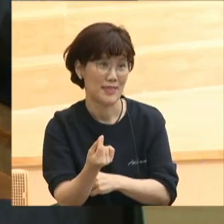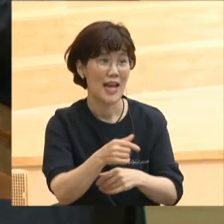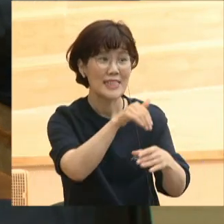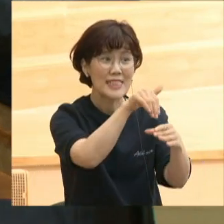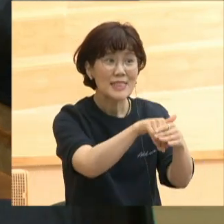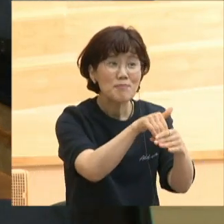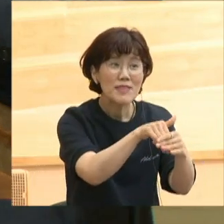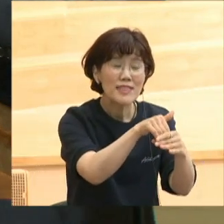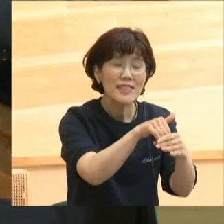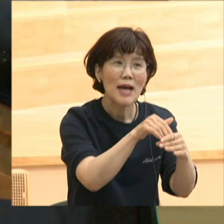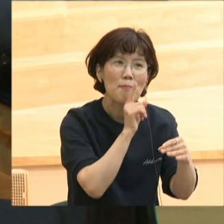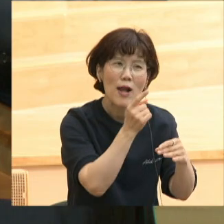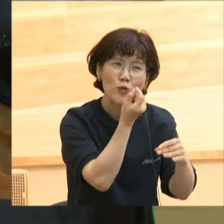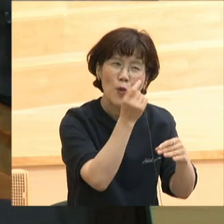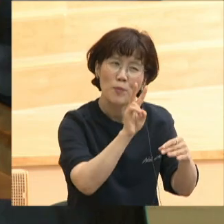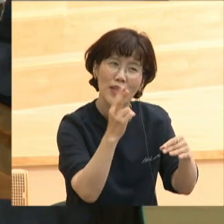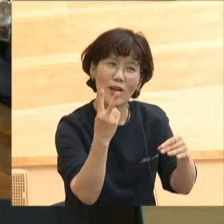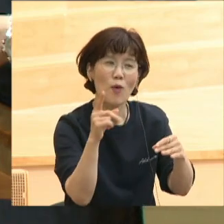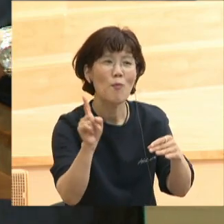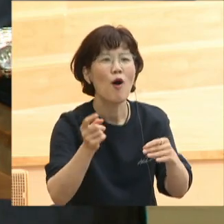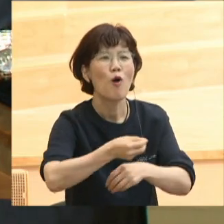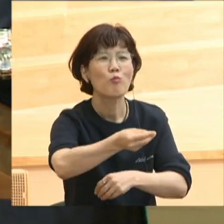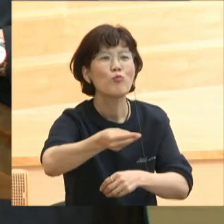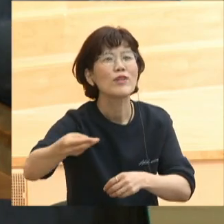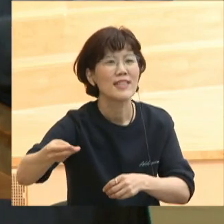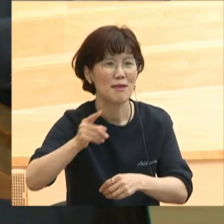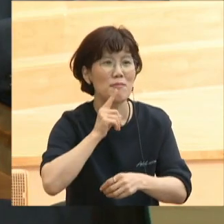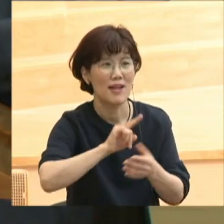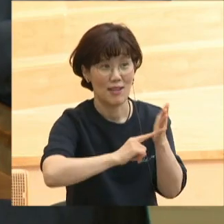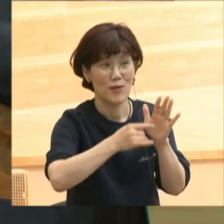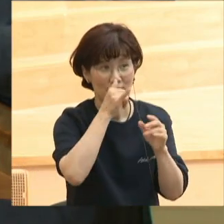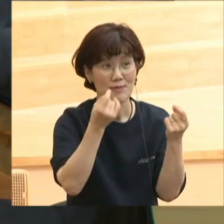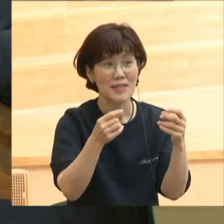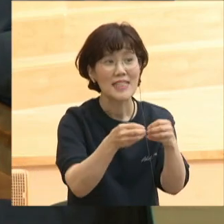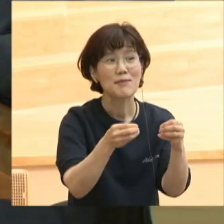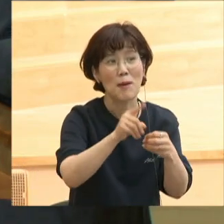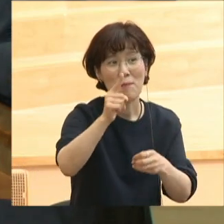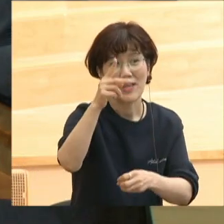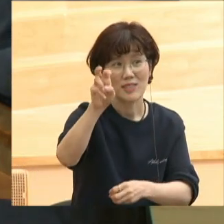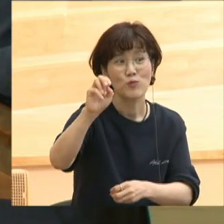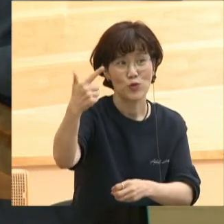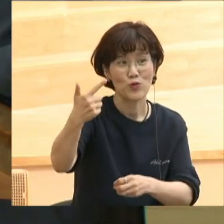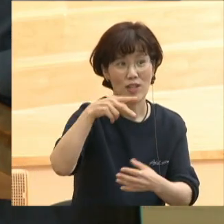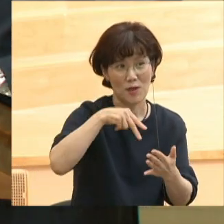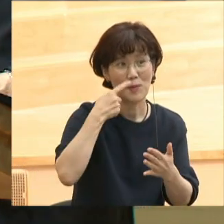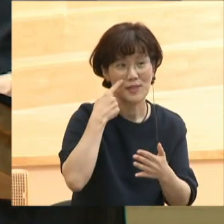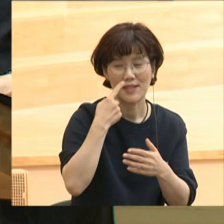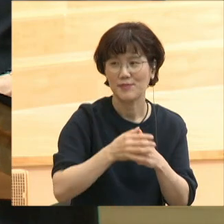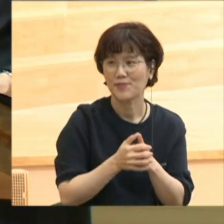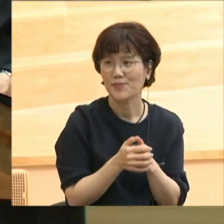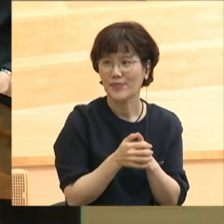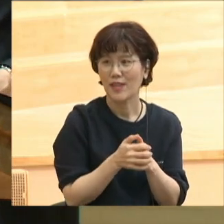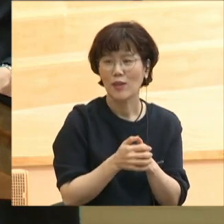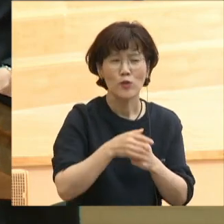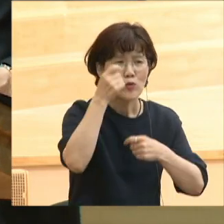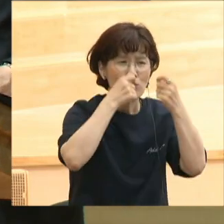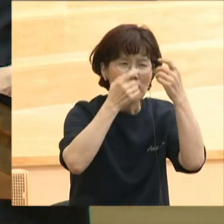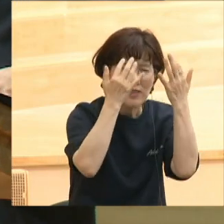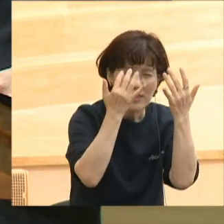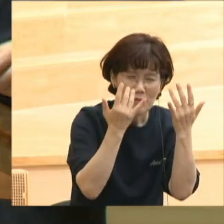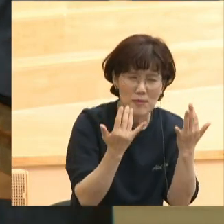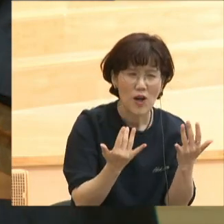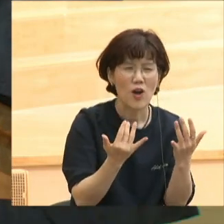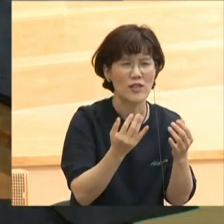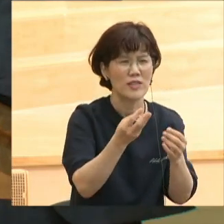심는다라는 말에 조금 다른 표현입니다만은 뿌린다라고 유명한 시편 126편 한번 읽어볼까요? 시작.